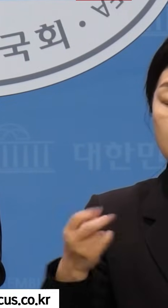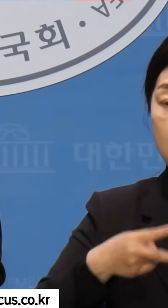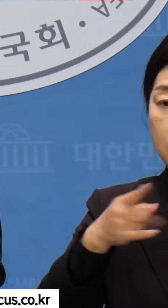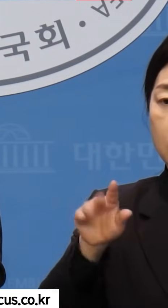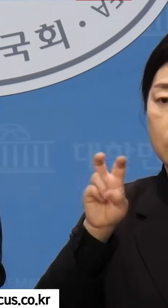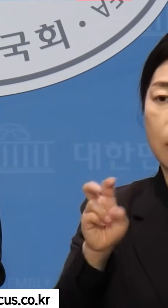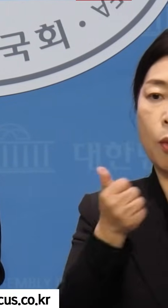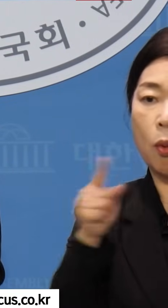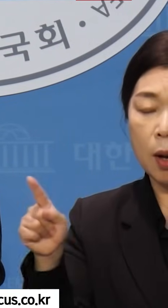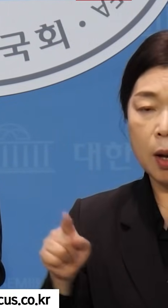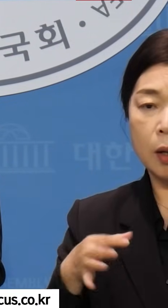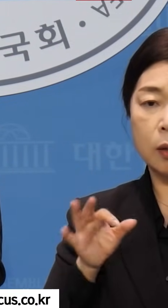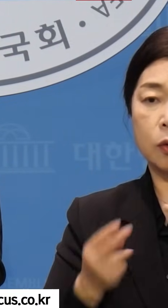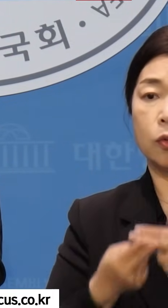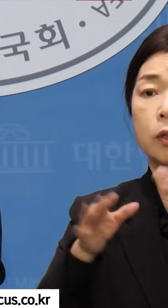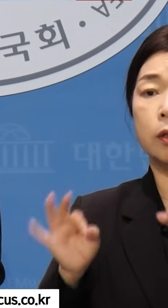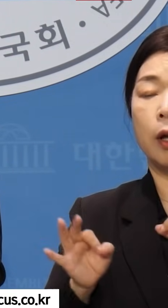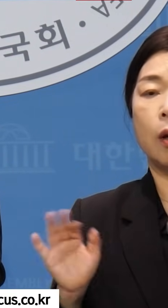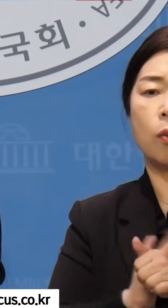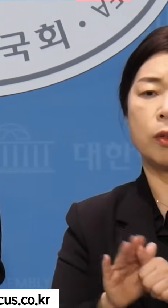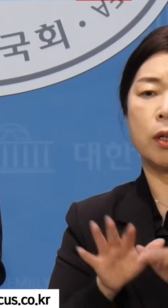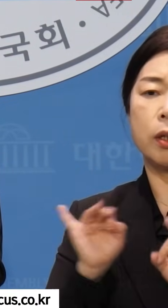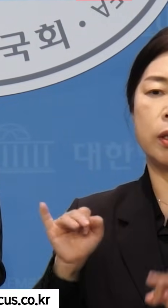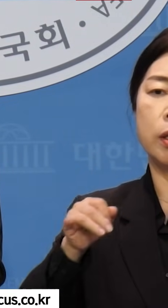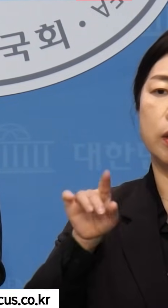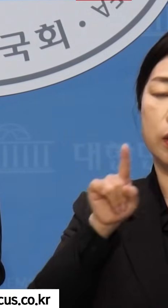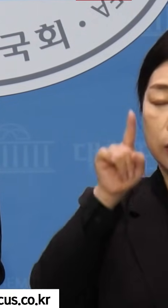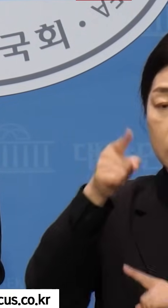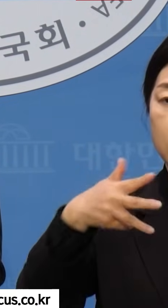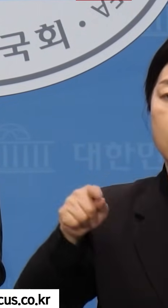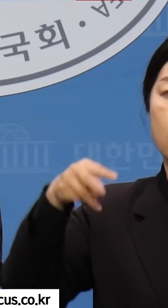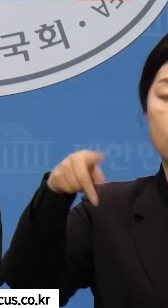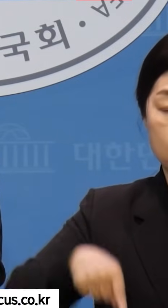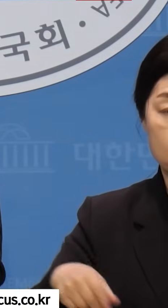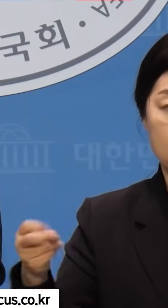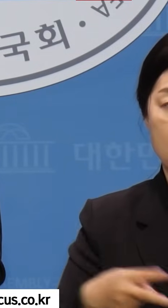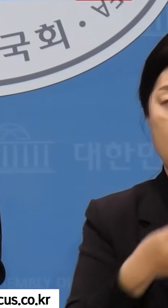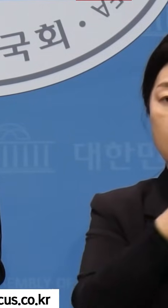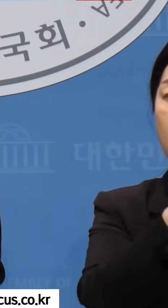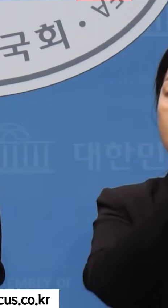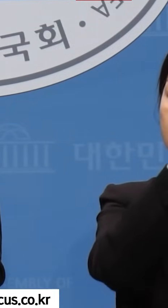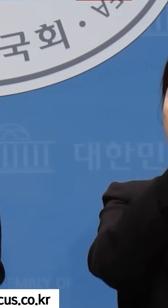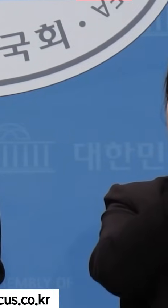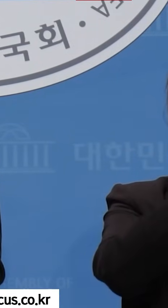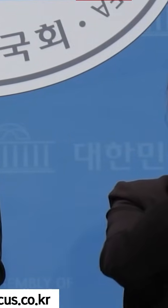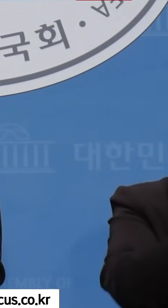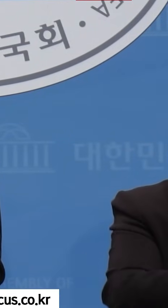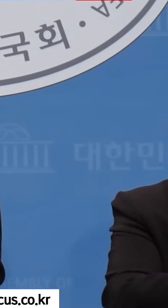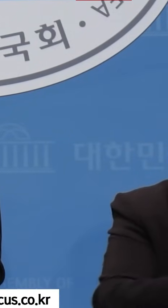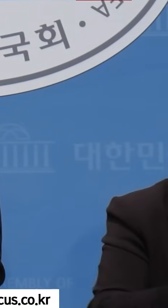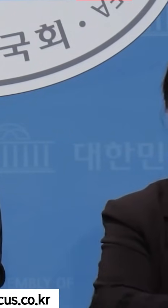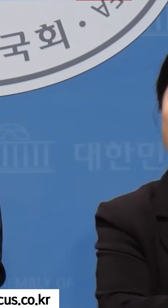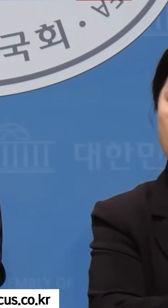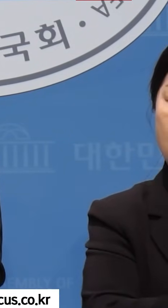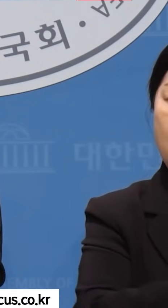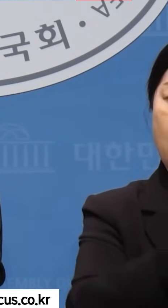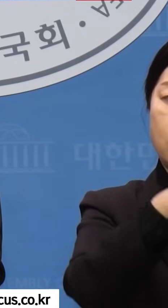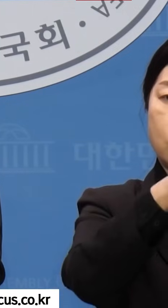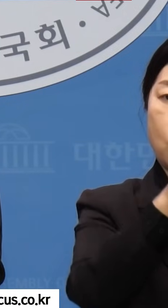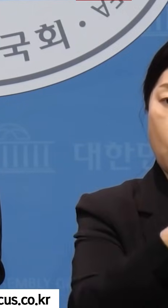삼화저축은행 로비스트 이철수, 또 대장동에 등장하는 로비스트, 또 조우영의 사촌형